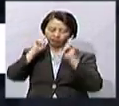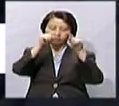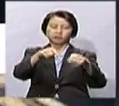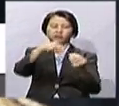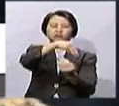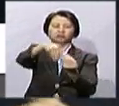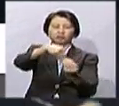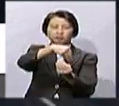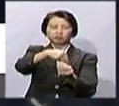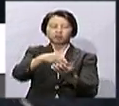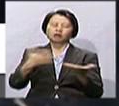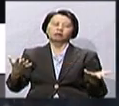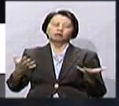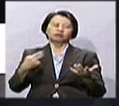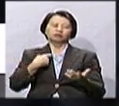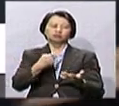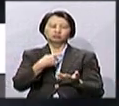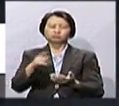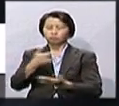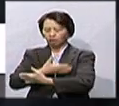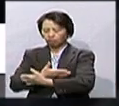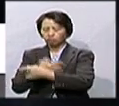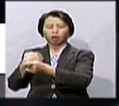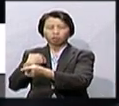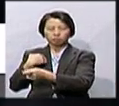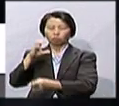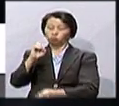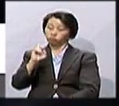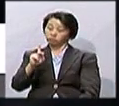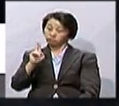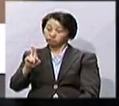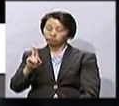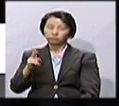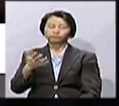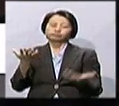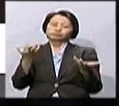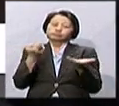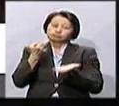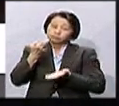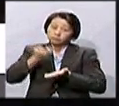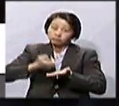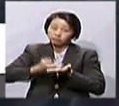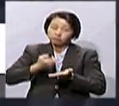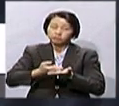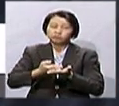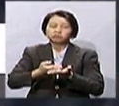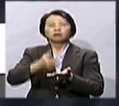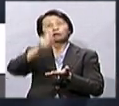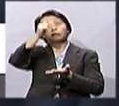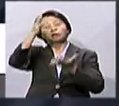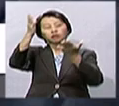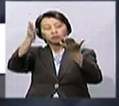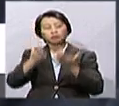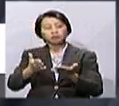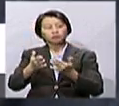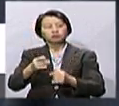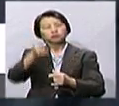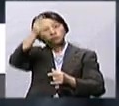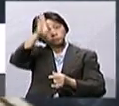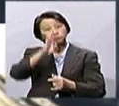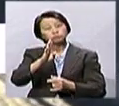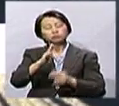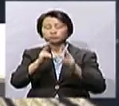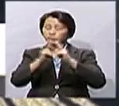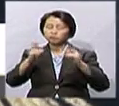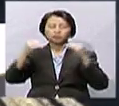sempurna, kita anak tak sempurna, tapi kita rezeki kita tu dari segi lain. Percayalah Tuhan tu